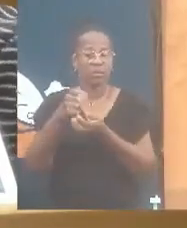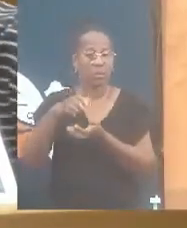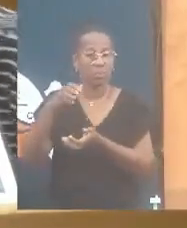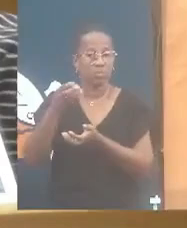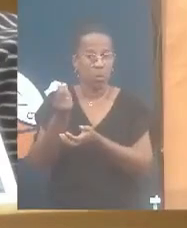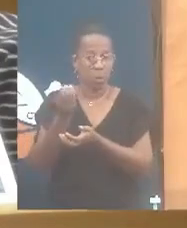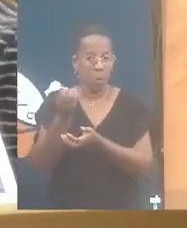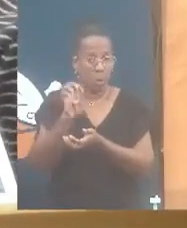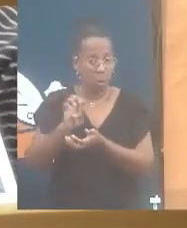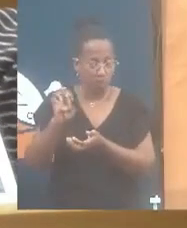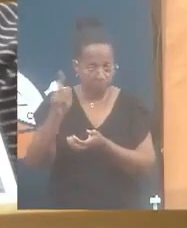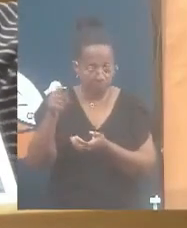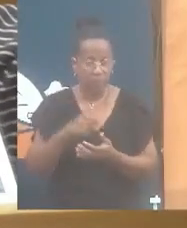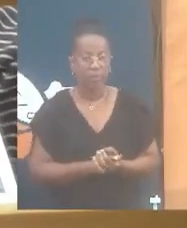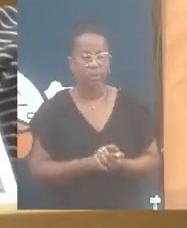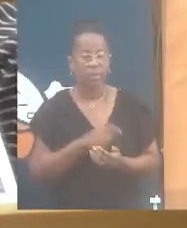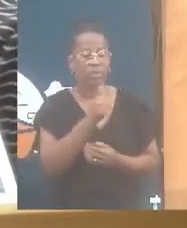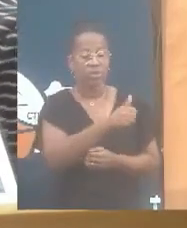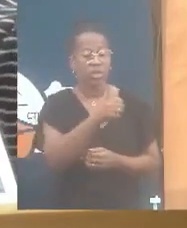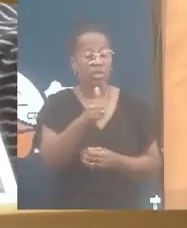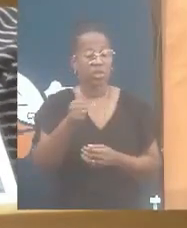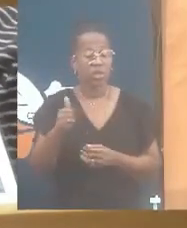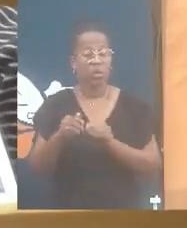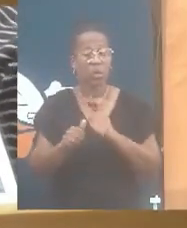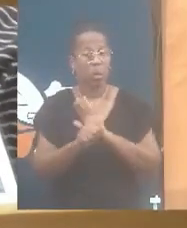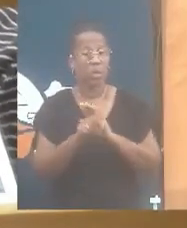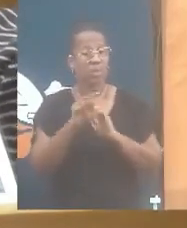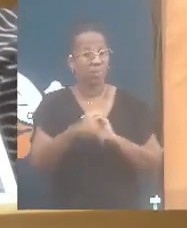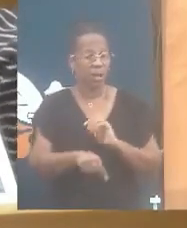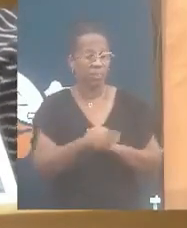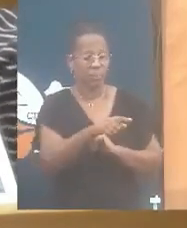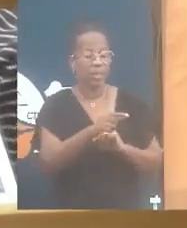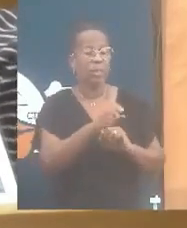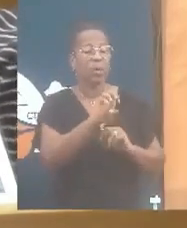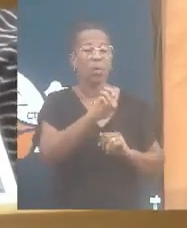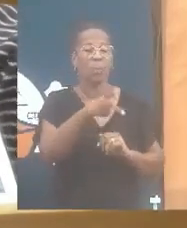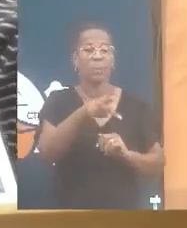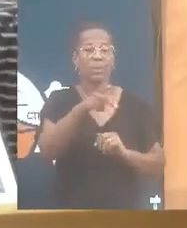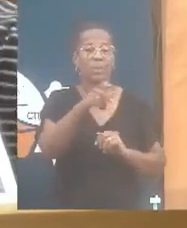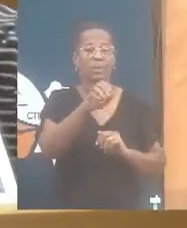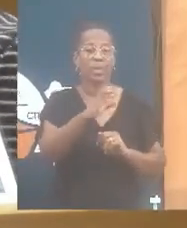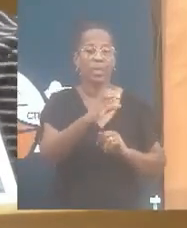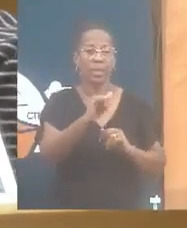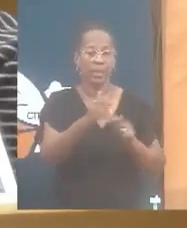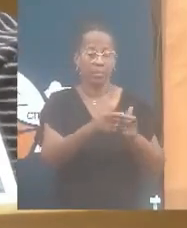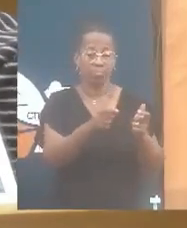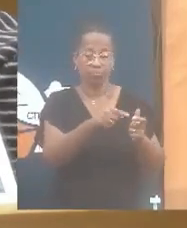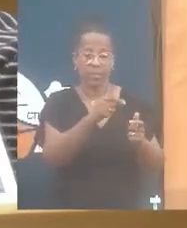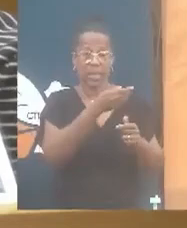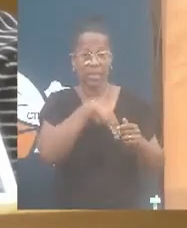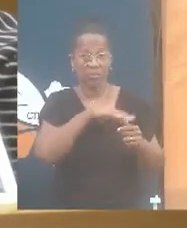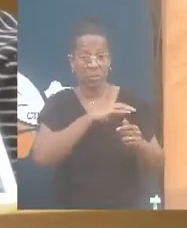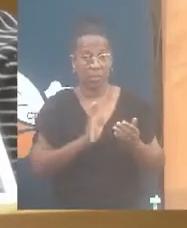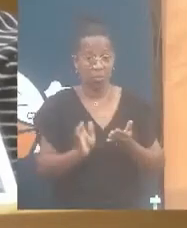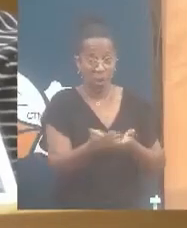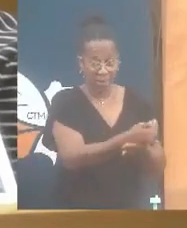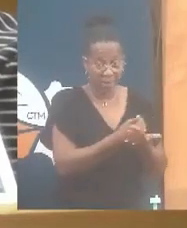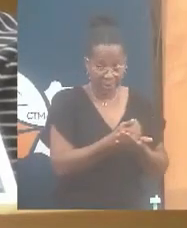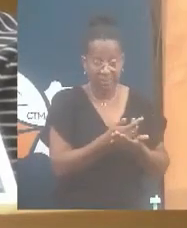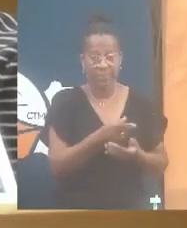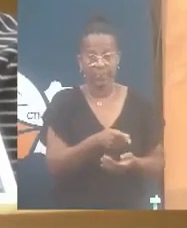rôle à jouer. Les EPCI chargés de la collecte, donc jusqu'à y compris aux